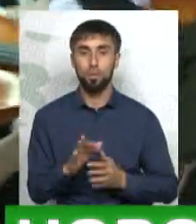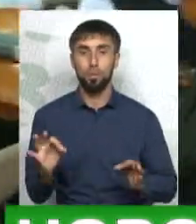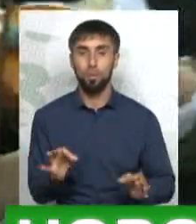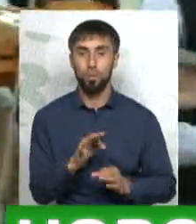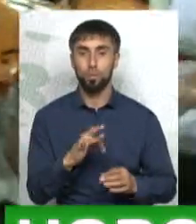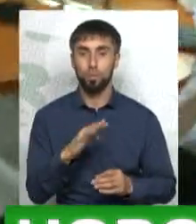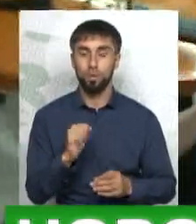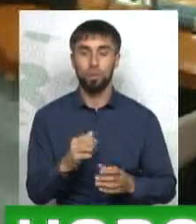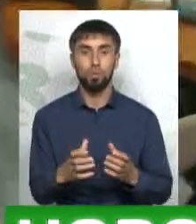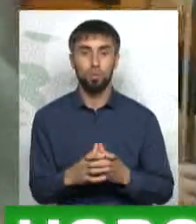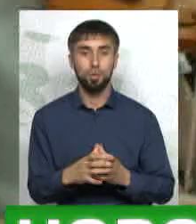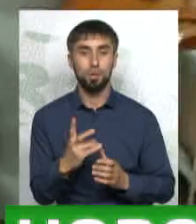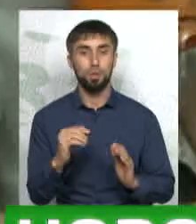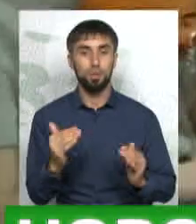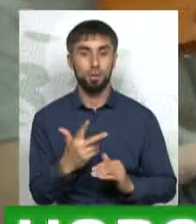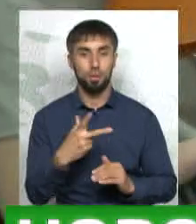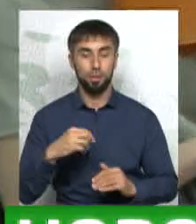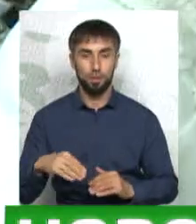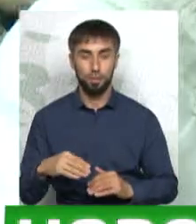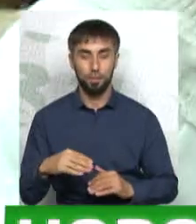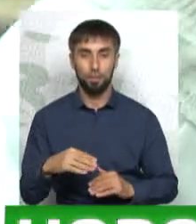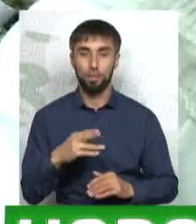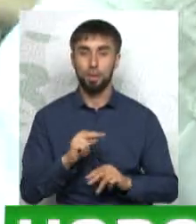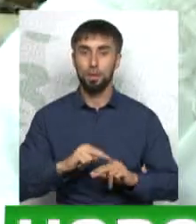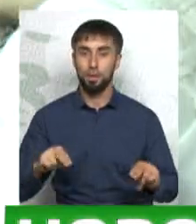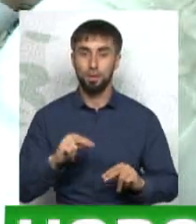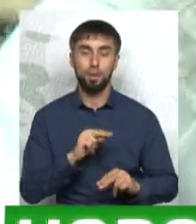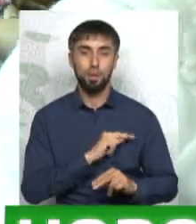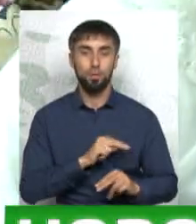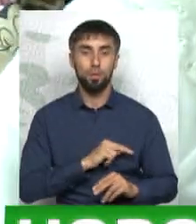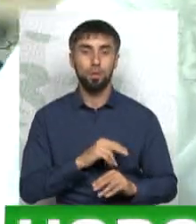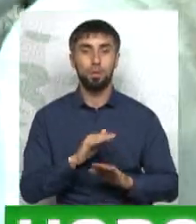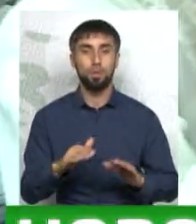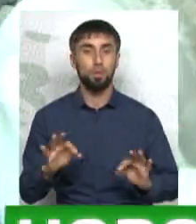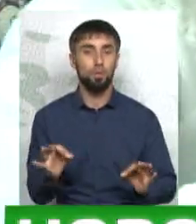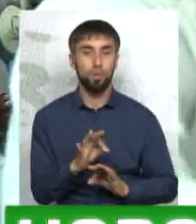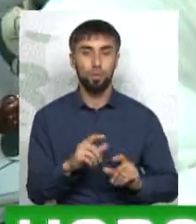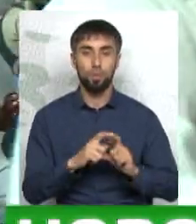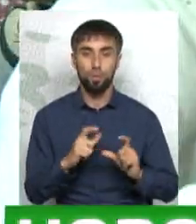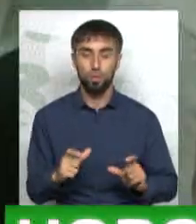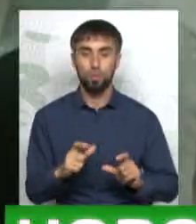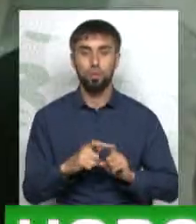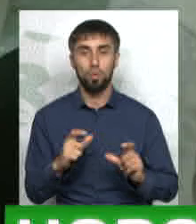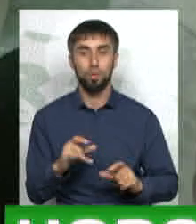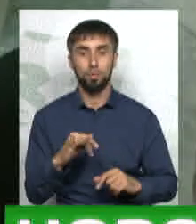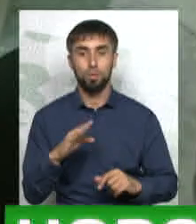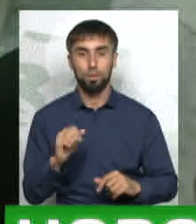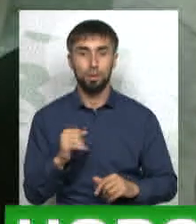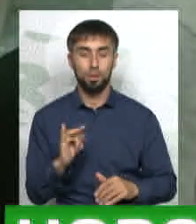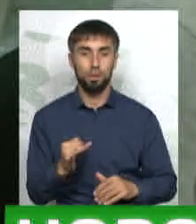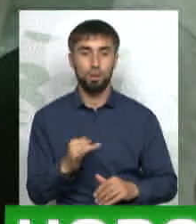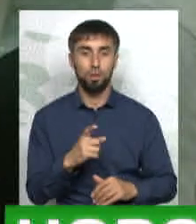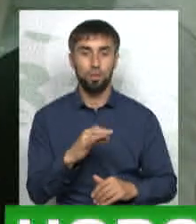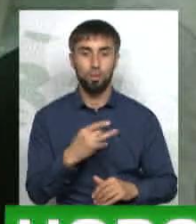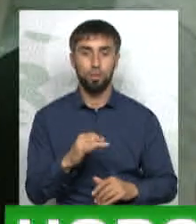музыкального искусства составляет не менее трёх лет для преподавателей работающих в детских музыкальных школах школах Искусств и